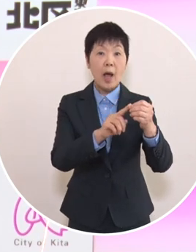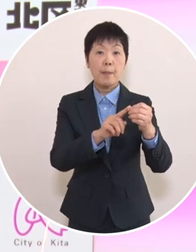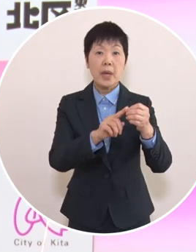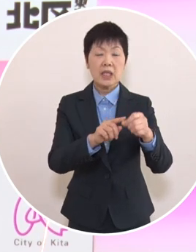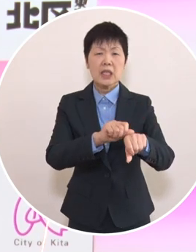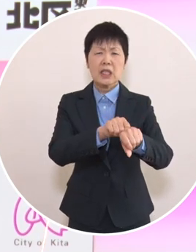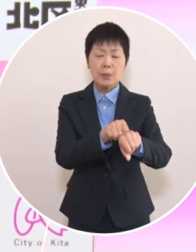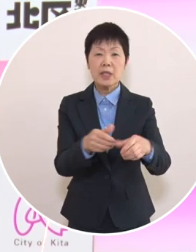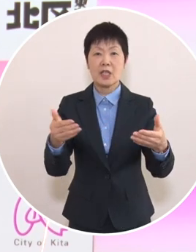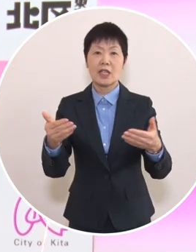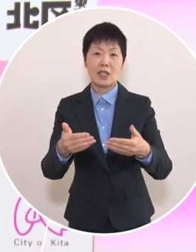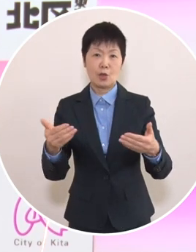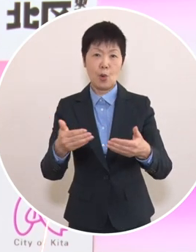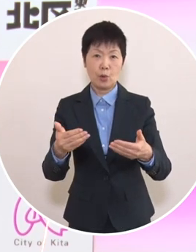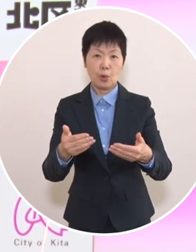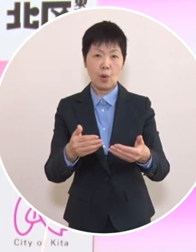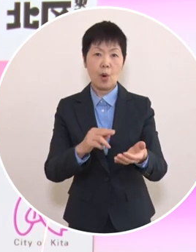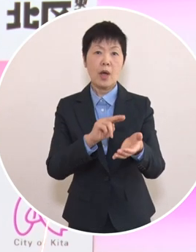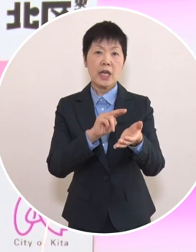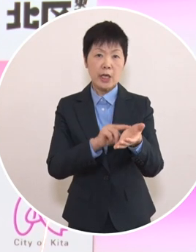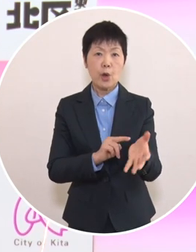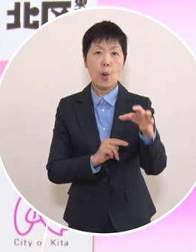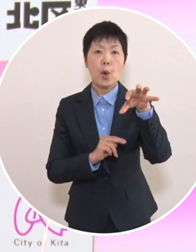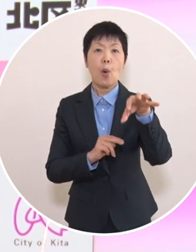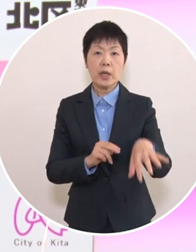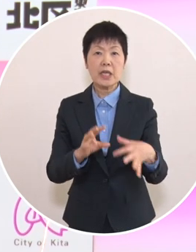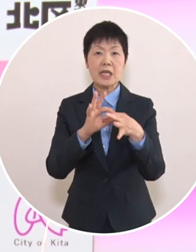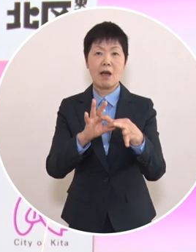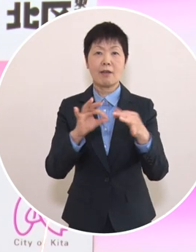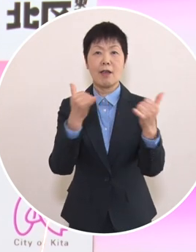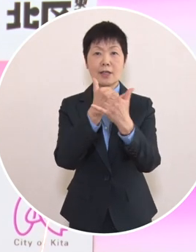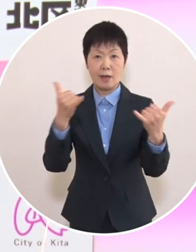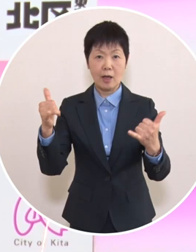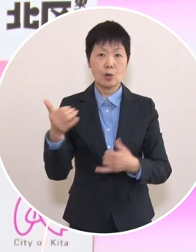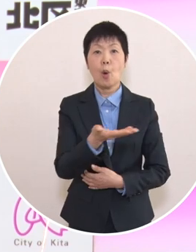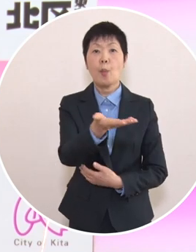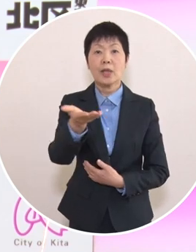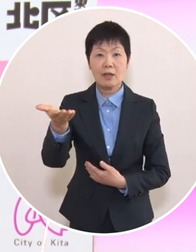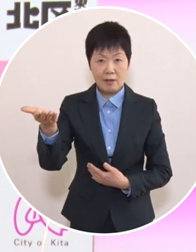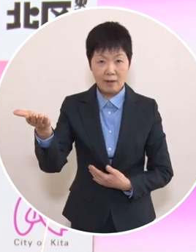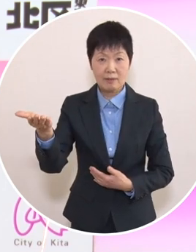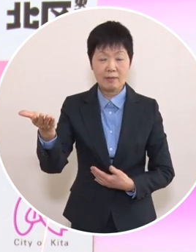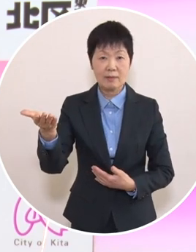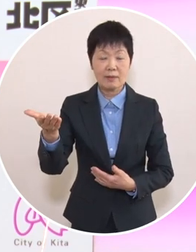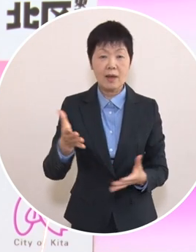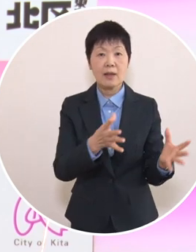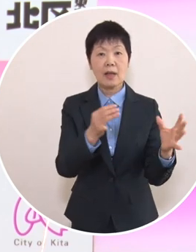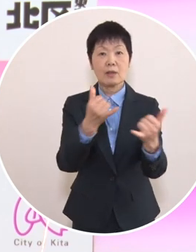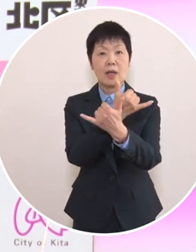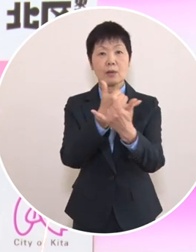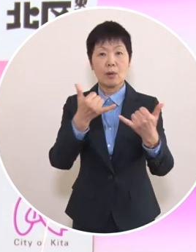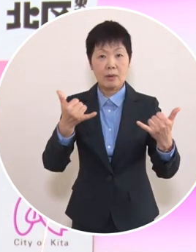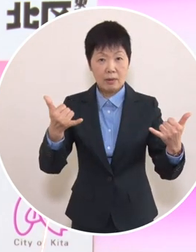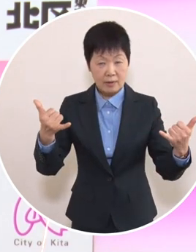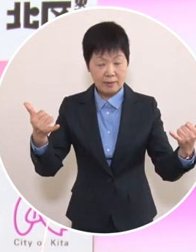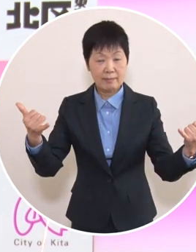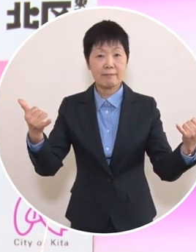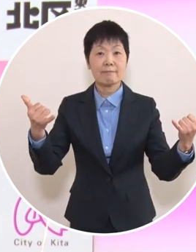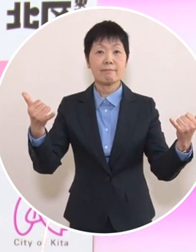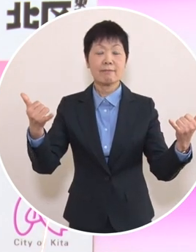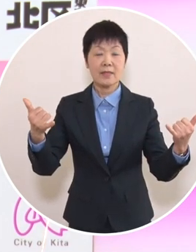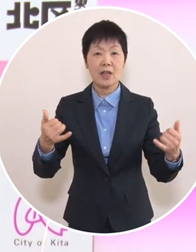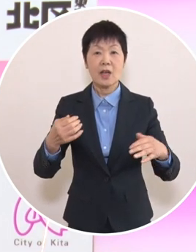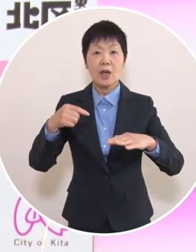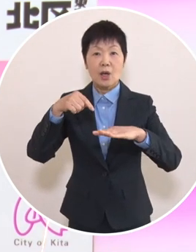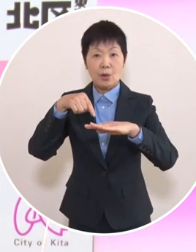厳しい環境の下医療等に従事されている皆様をはじめ多くの方々に